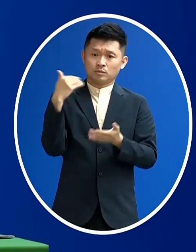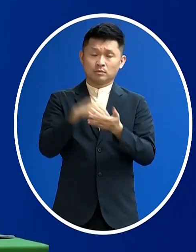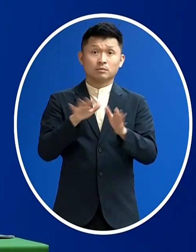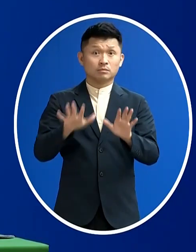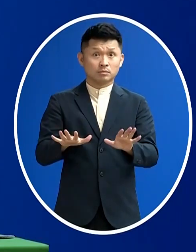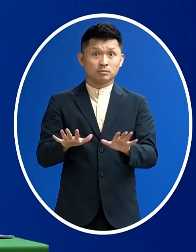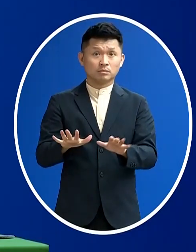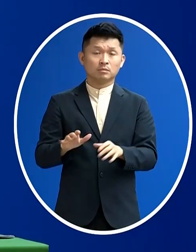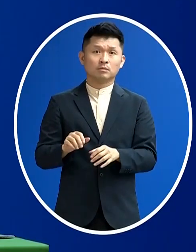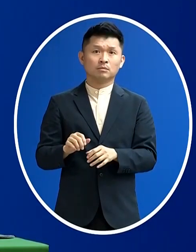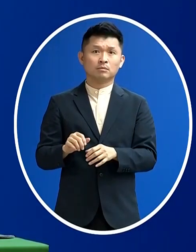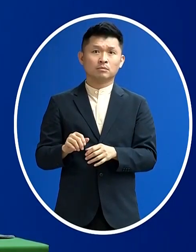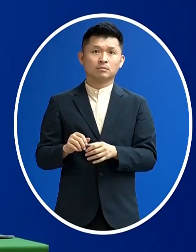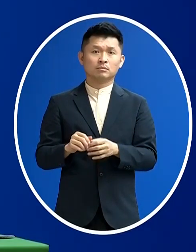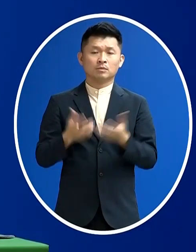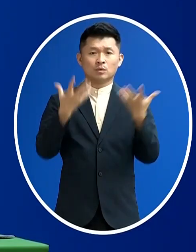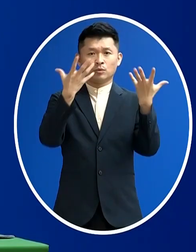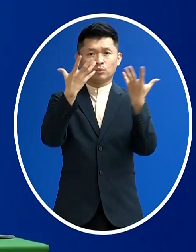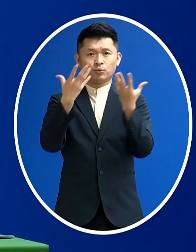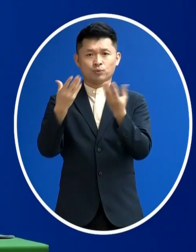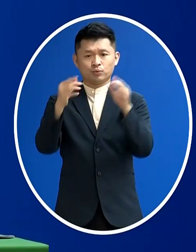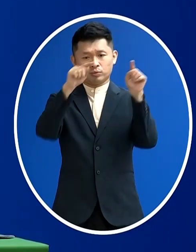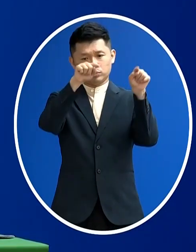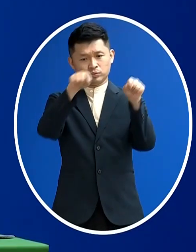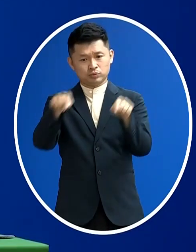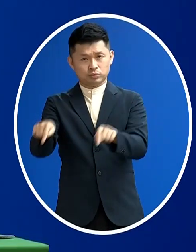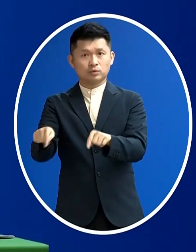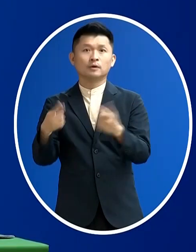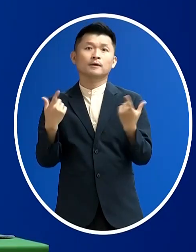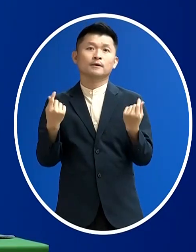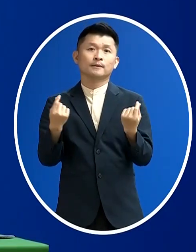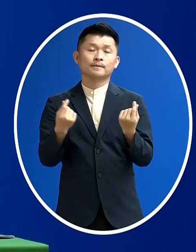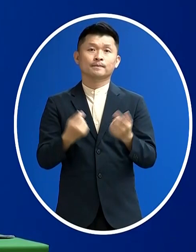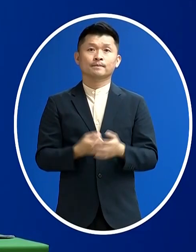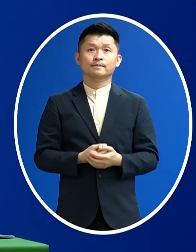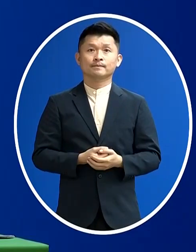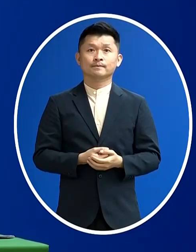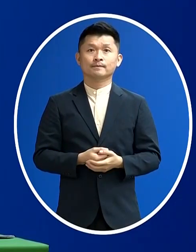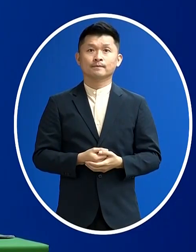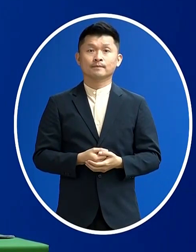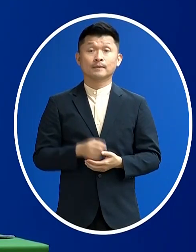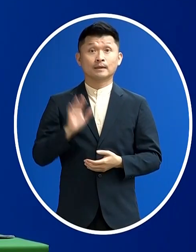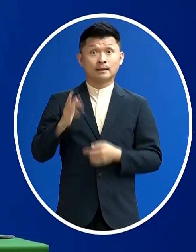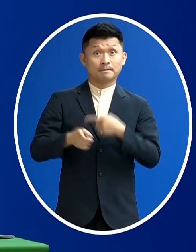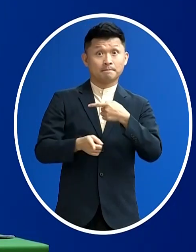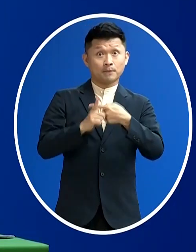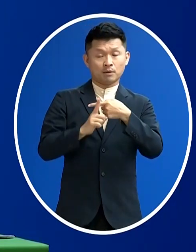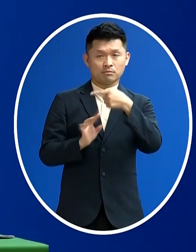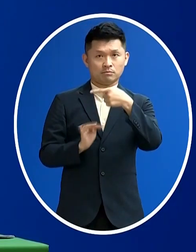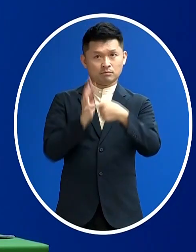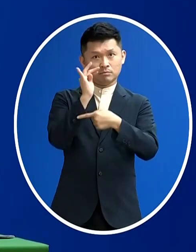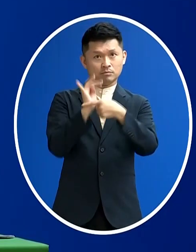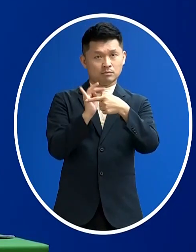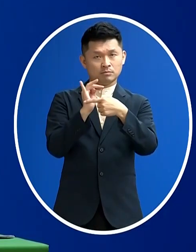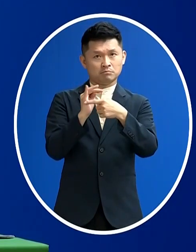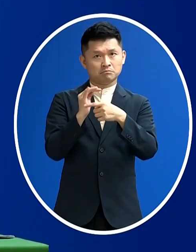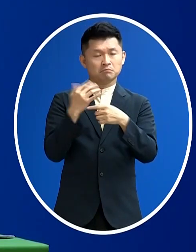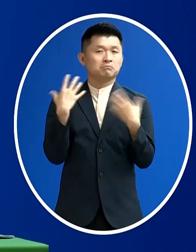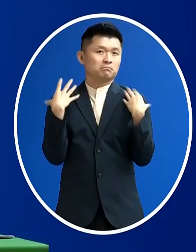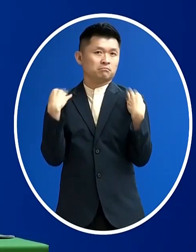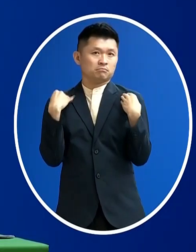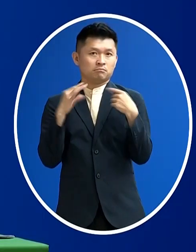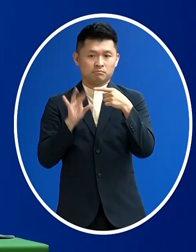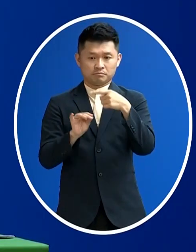都是增减数都是呈现一个下降的情形。那但是在那个阳性率的部分大概都还是维持在